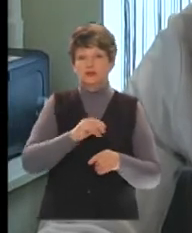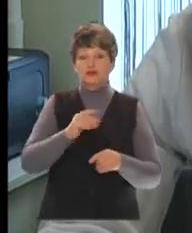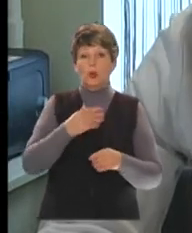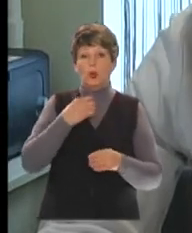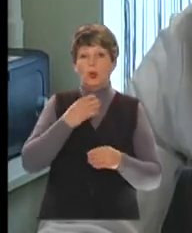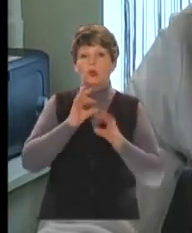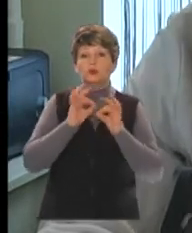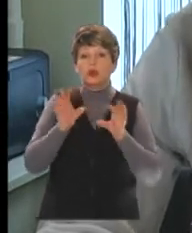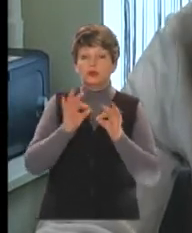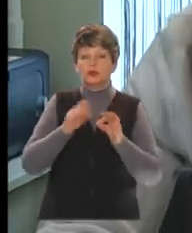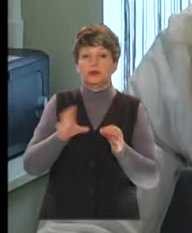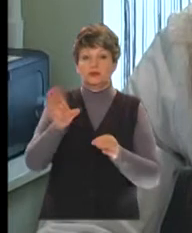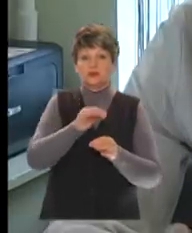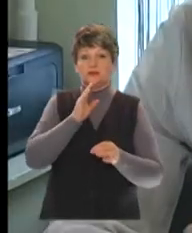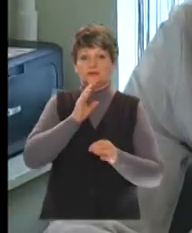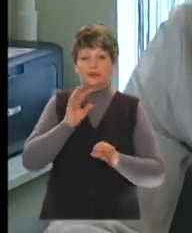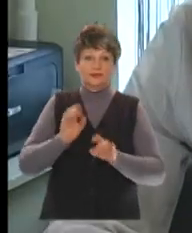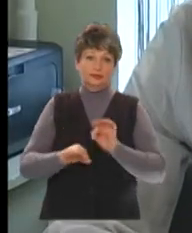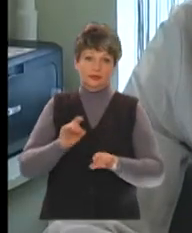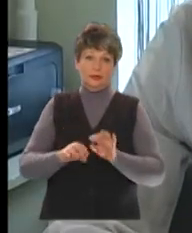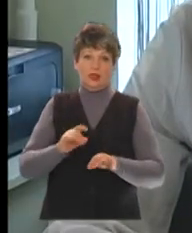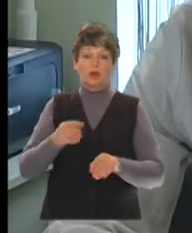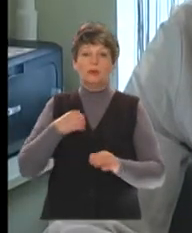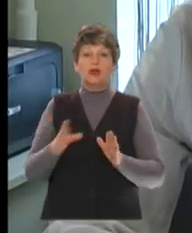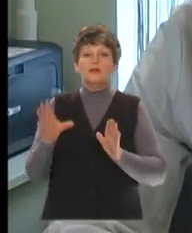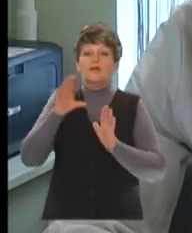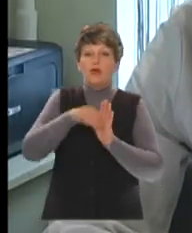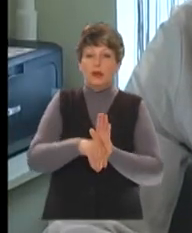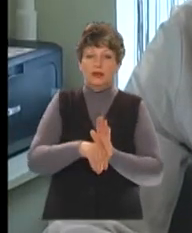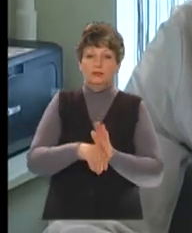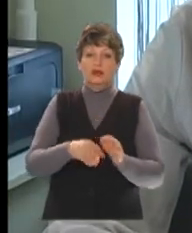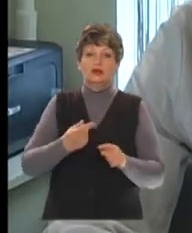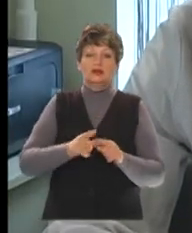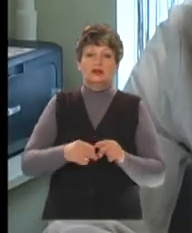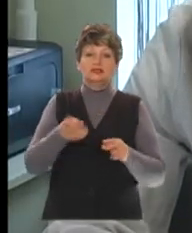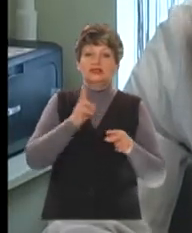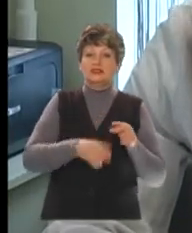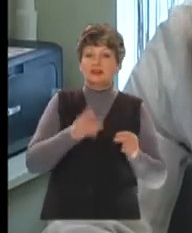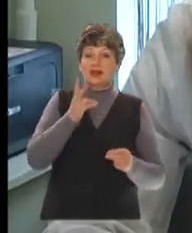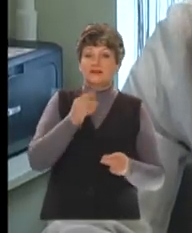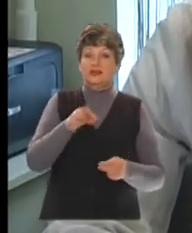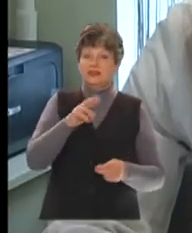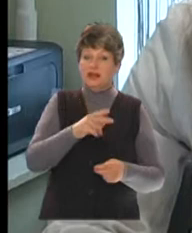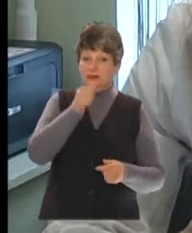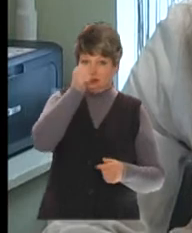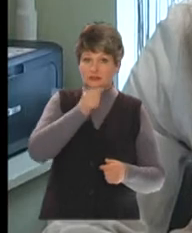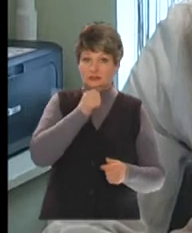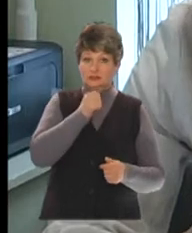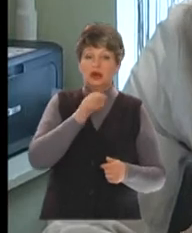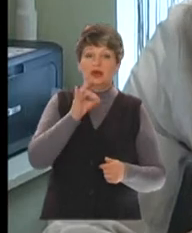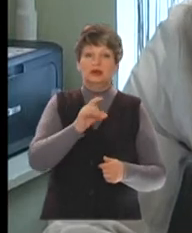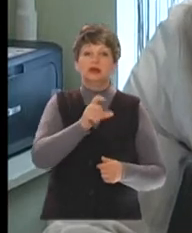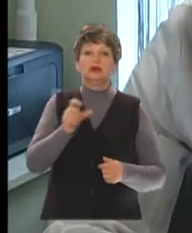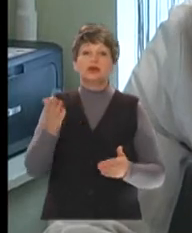диктує показники. Ми введемо цю карту з кінця квітня, тобто і пацієнти,